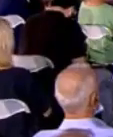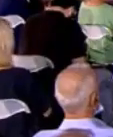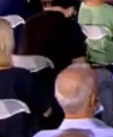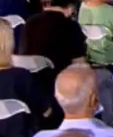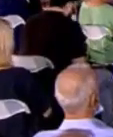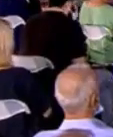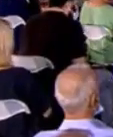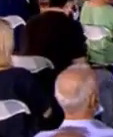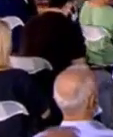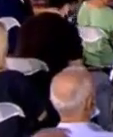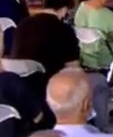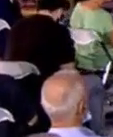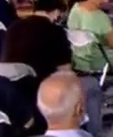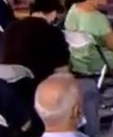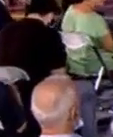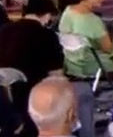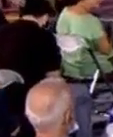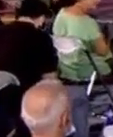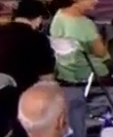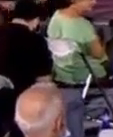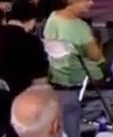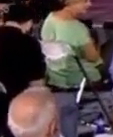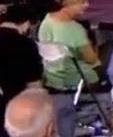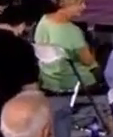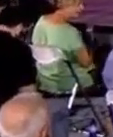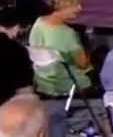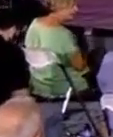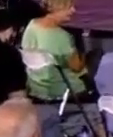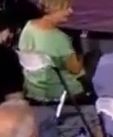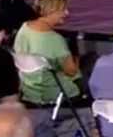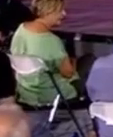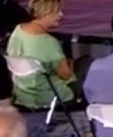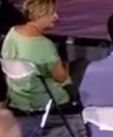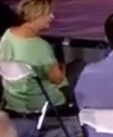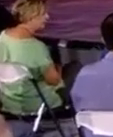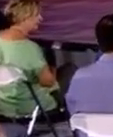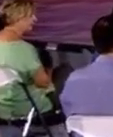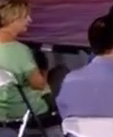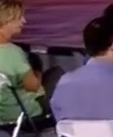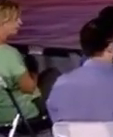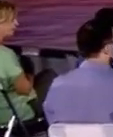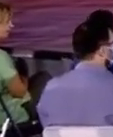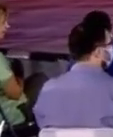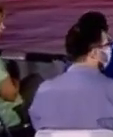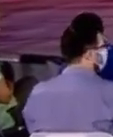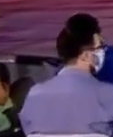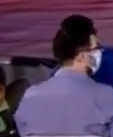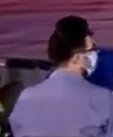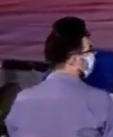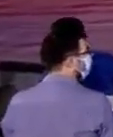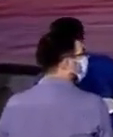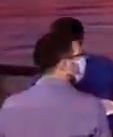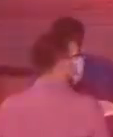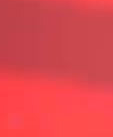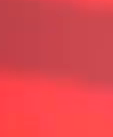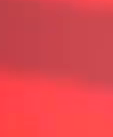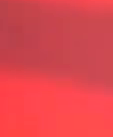Αξιότιμοι προσκεκλημένοι, αξιότιμοι δήμαρχοι, εκπρόσωποι φορέων,